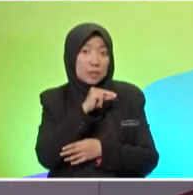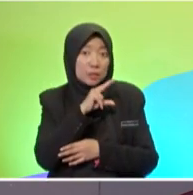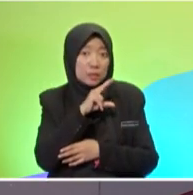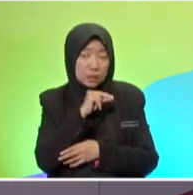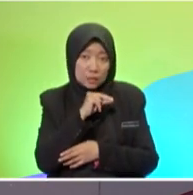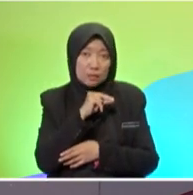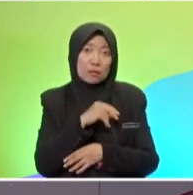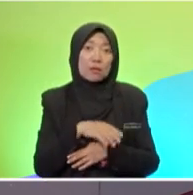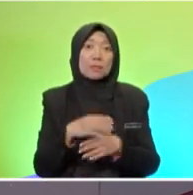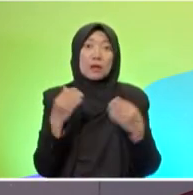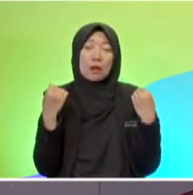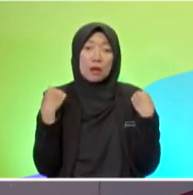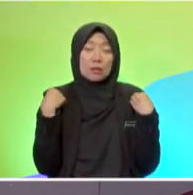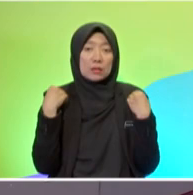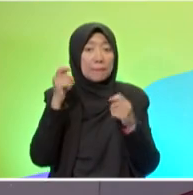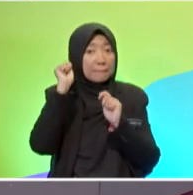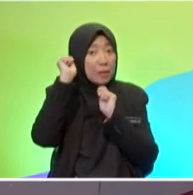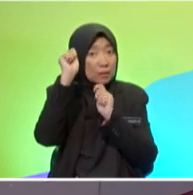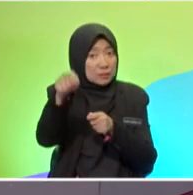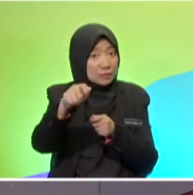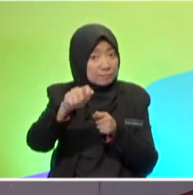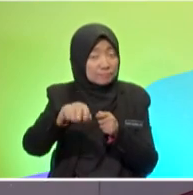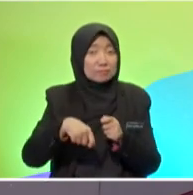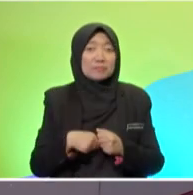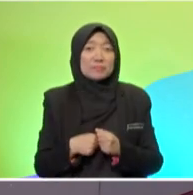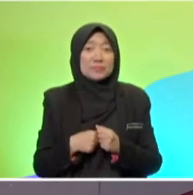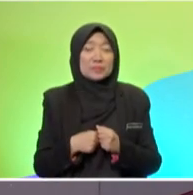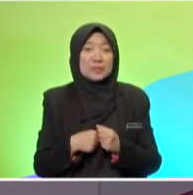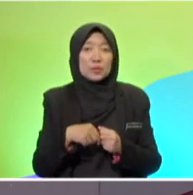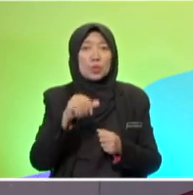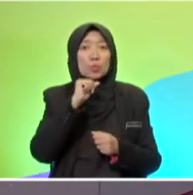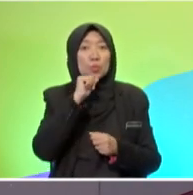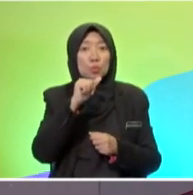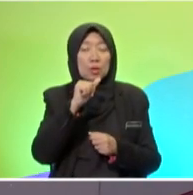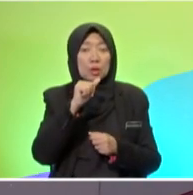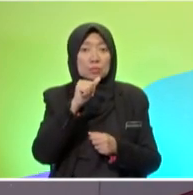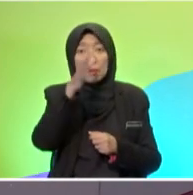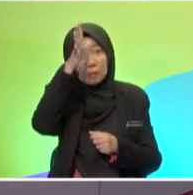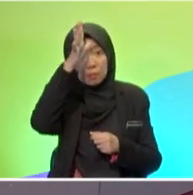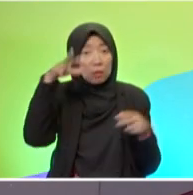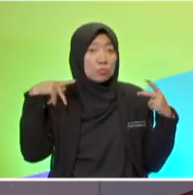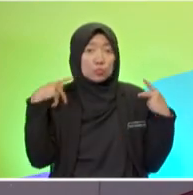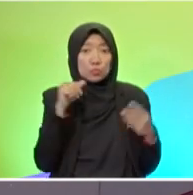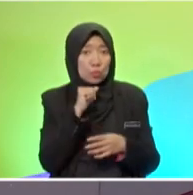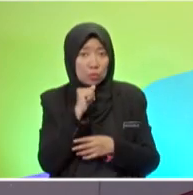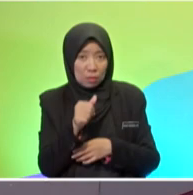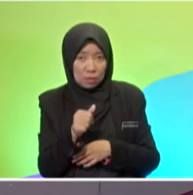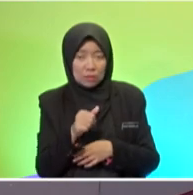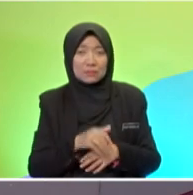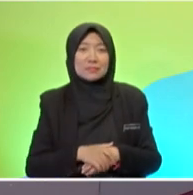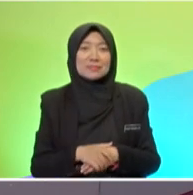ada pancing. Ini bukan pancing yang ayah dekat rumah ya. Kalau ada murid-murid cikgu yang